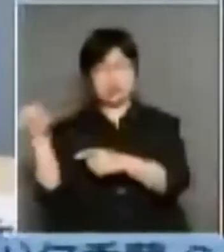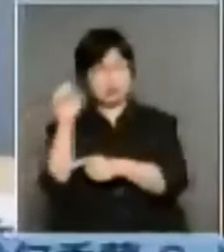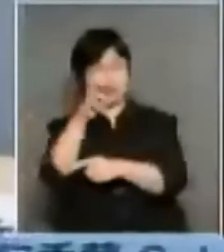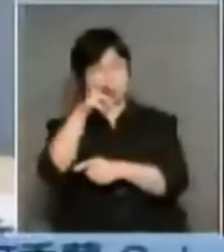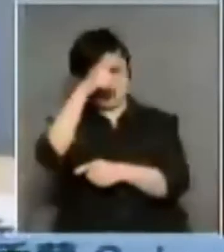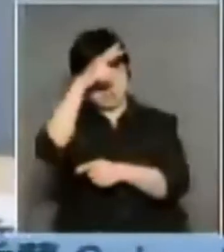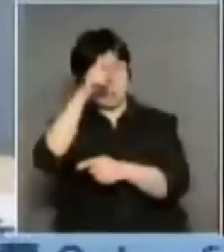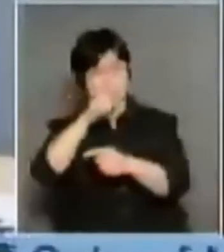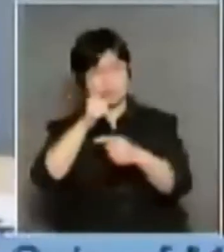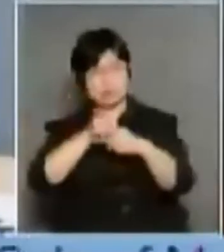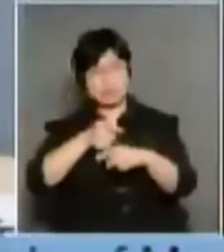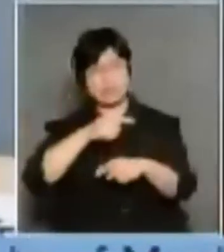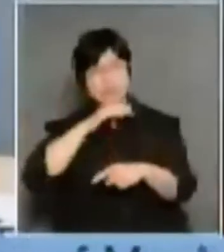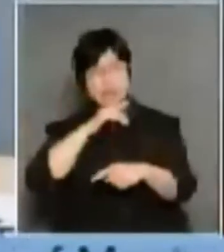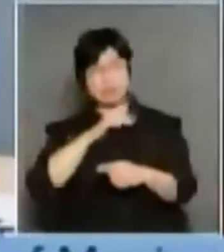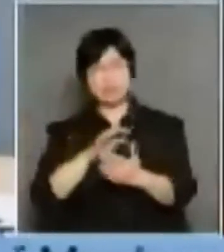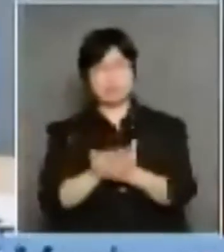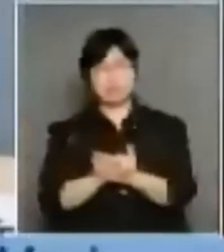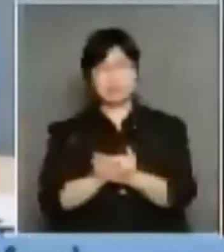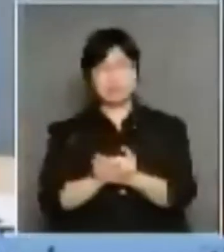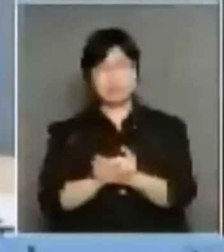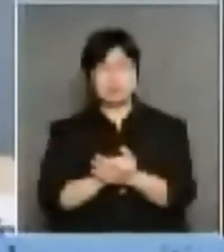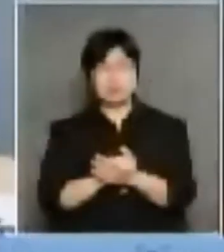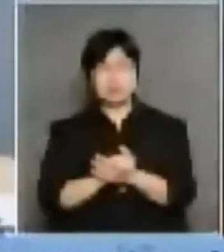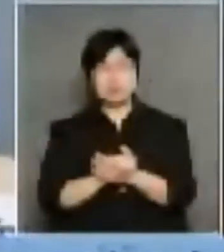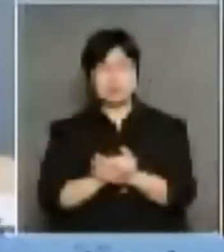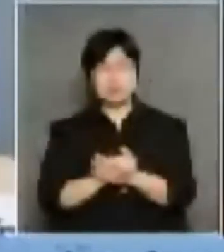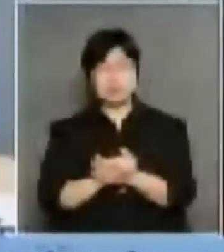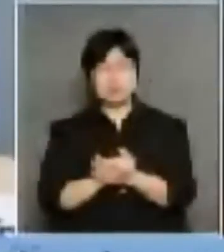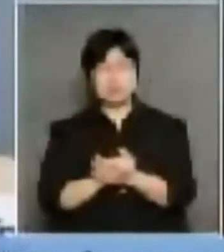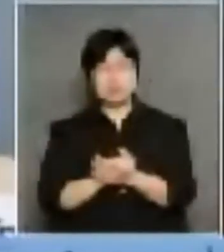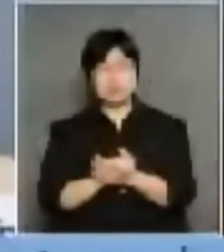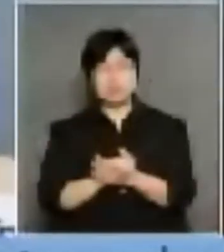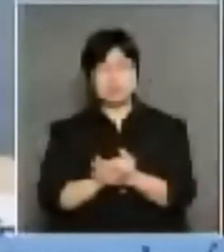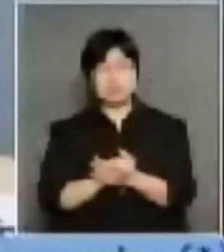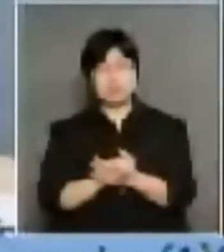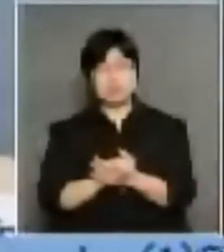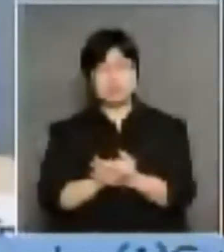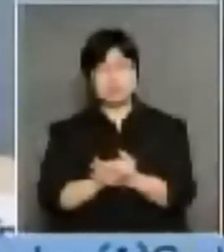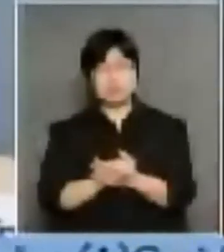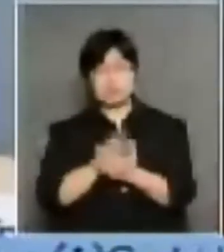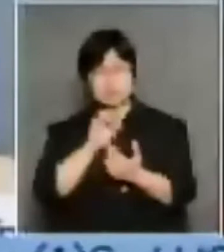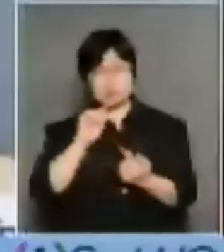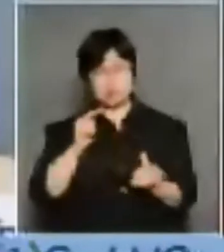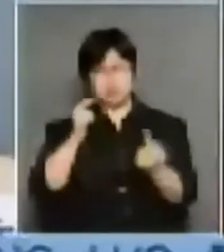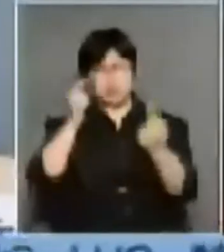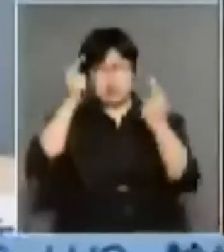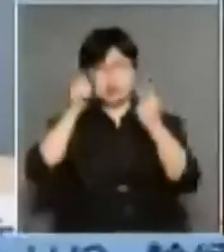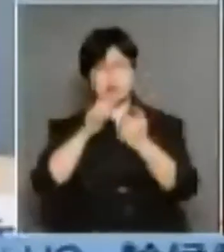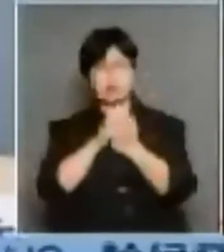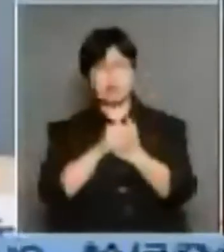嘅呢？係咪呀？我覺得喺辯論嘅過程裏面，